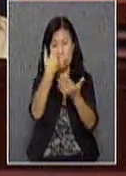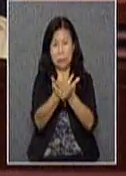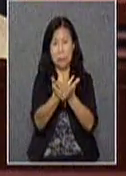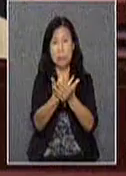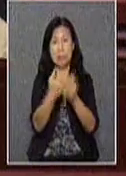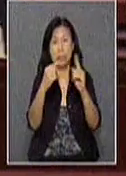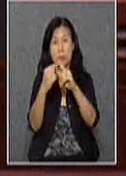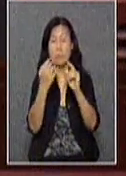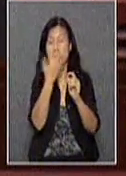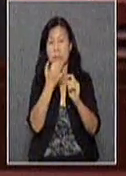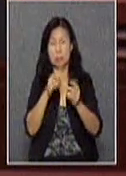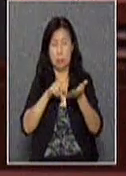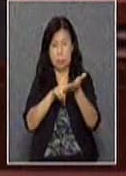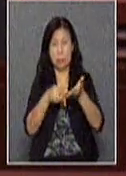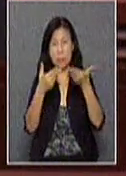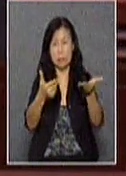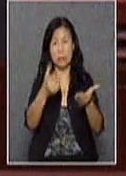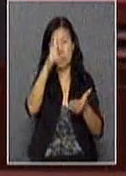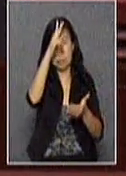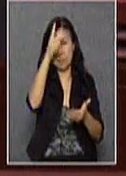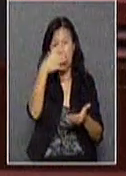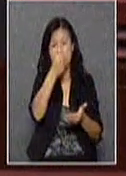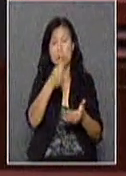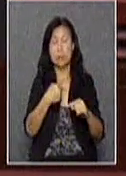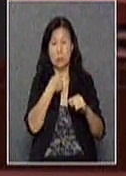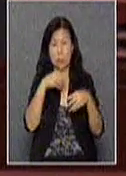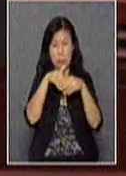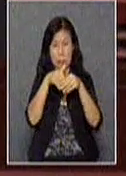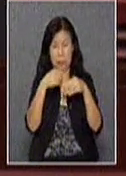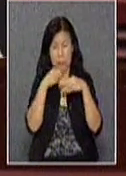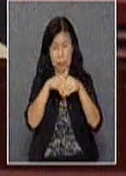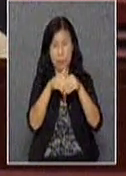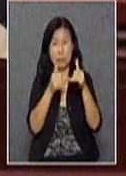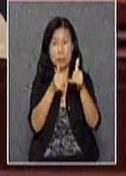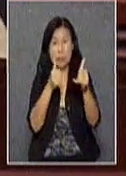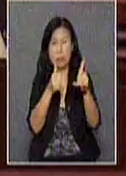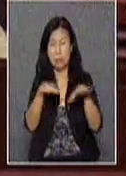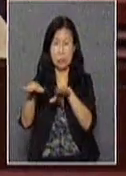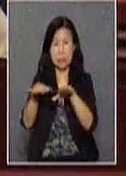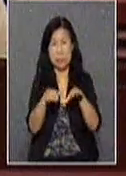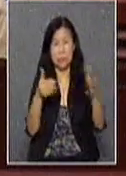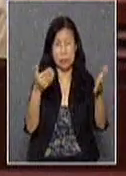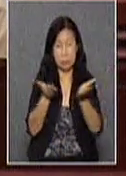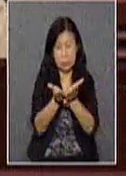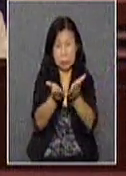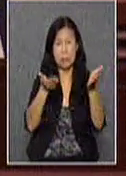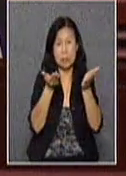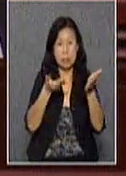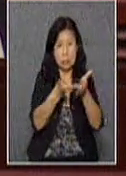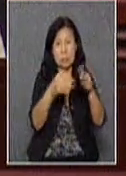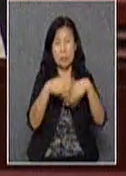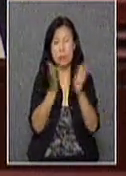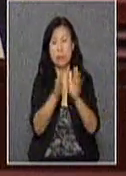信俾呢個特首，要求佢跟進呢個海難事件。尤其是就住海事